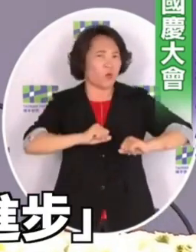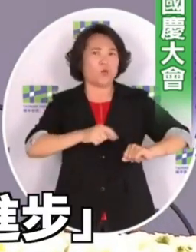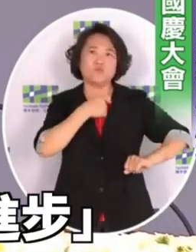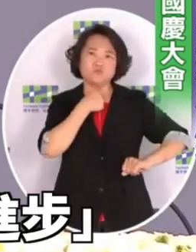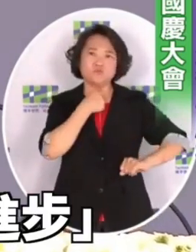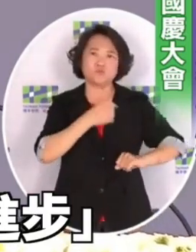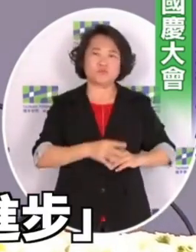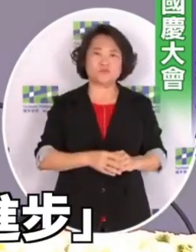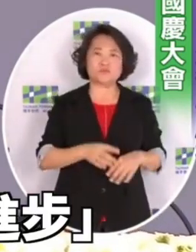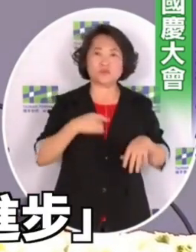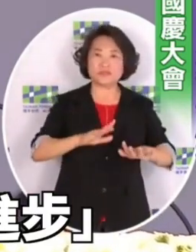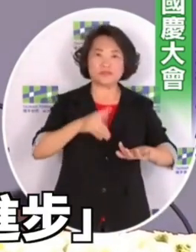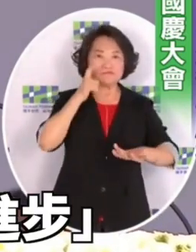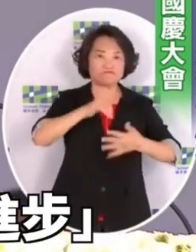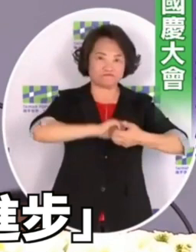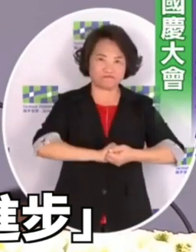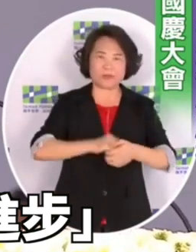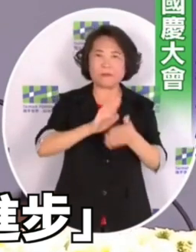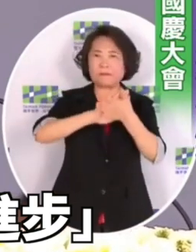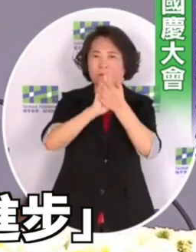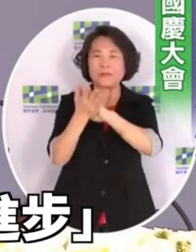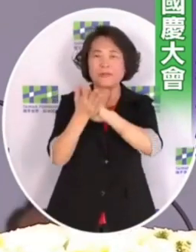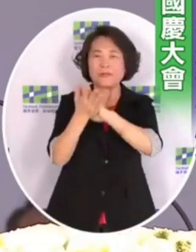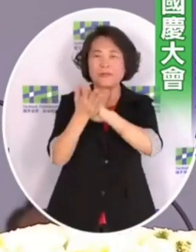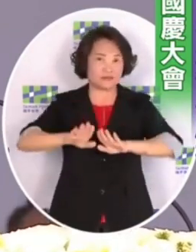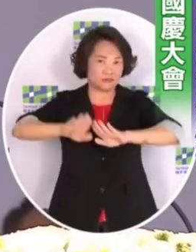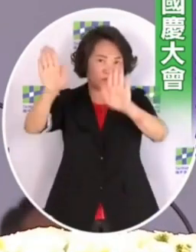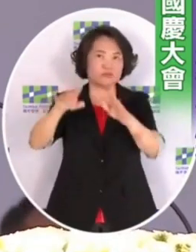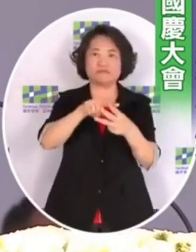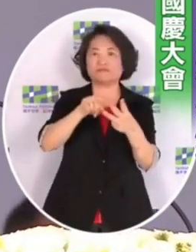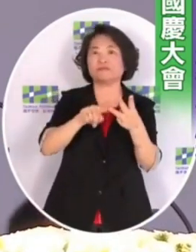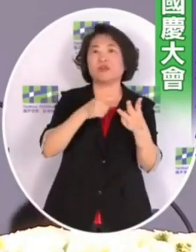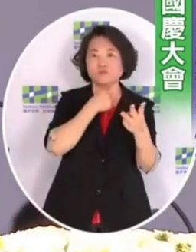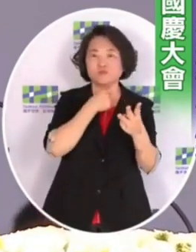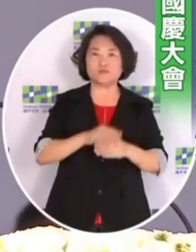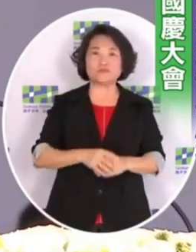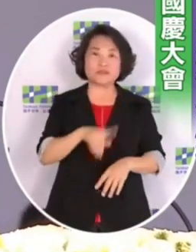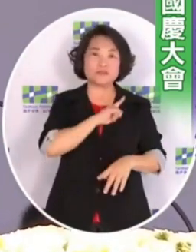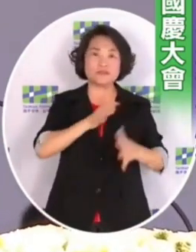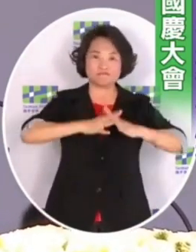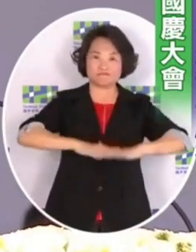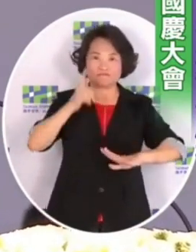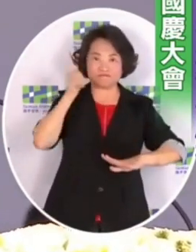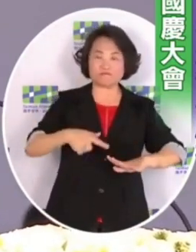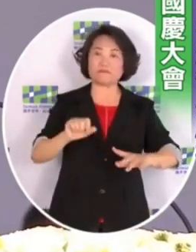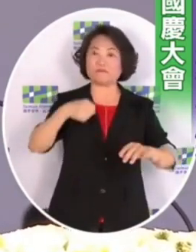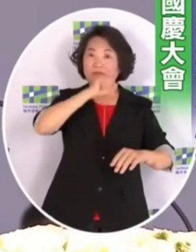须求稳、应变、进步，厚植实力，壮大台